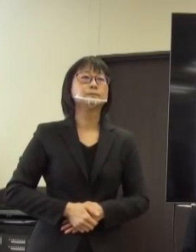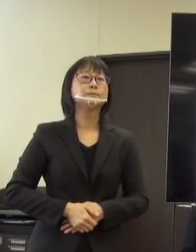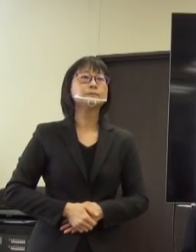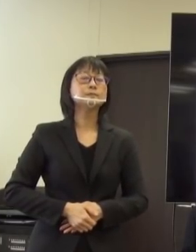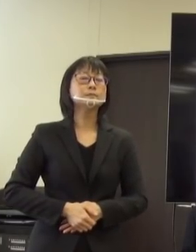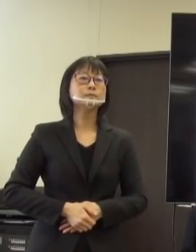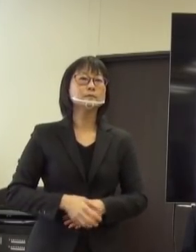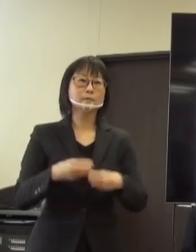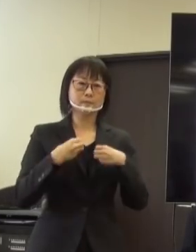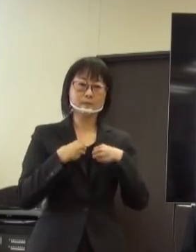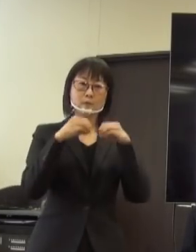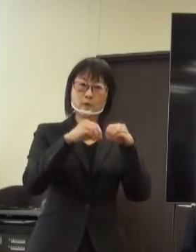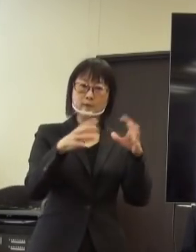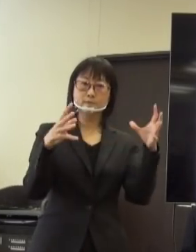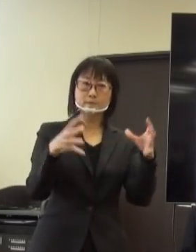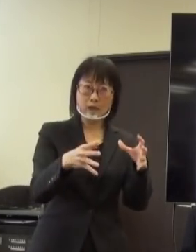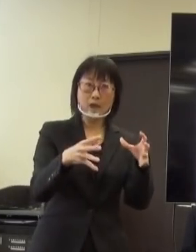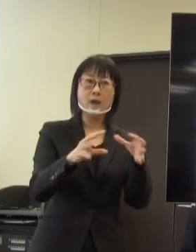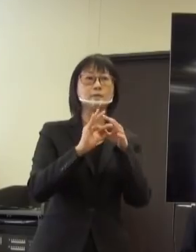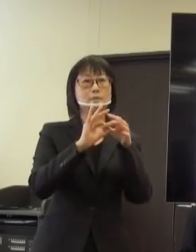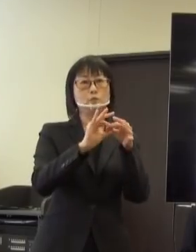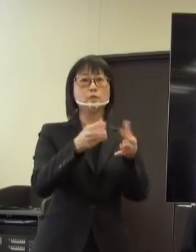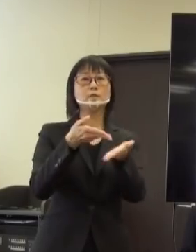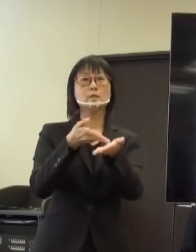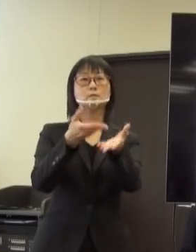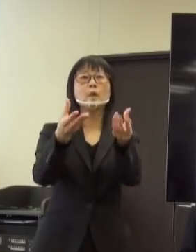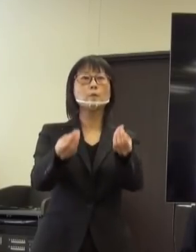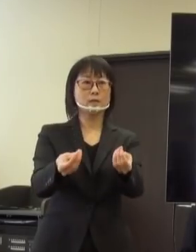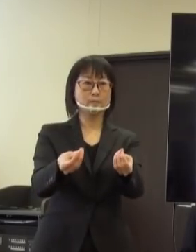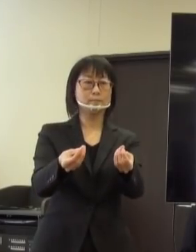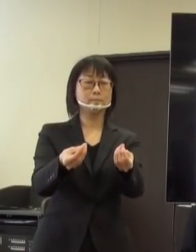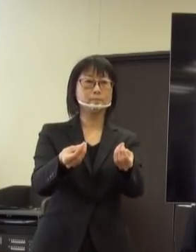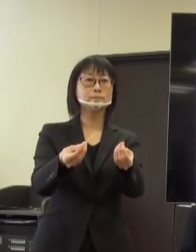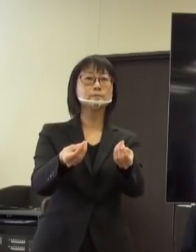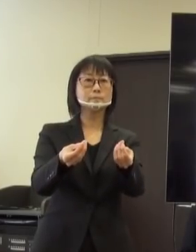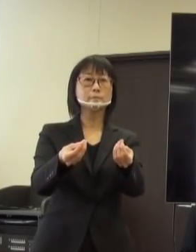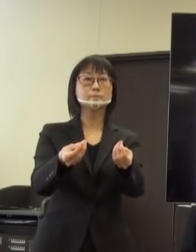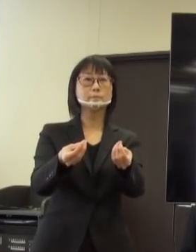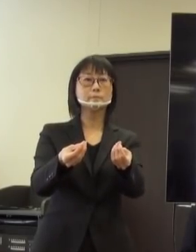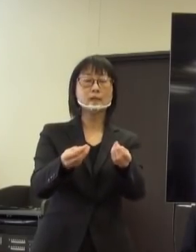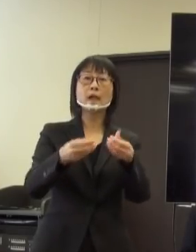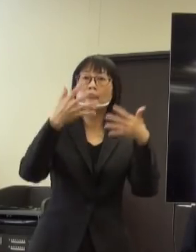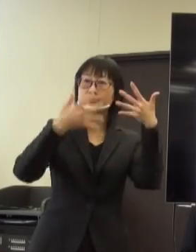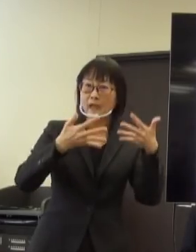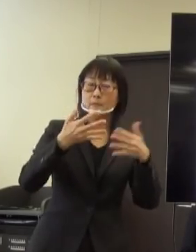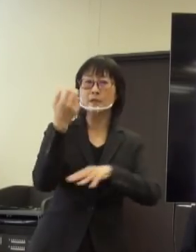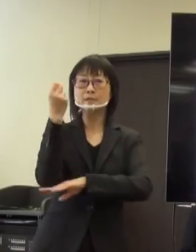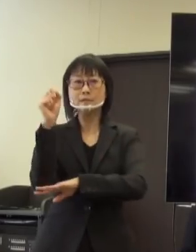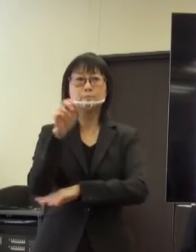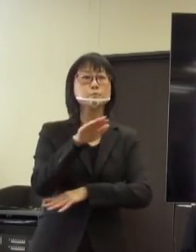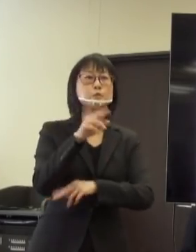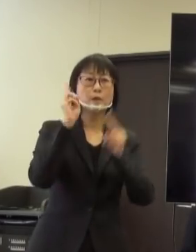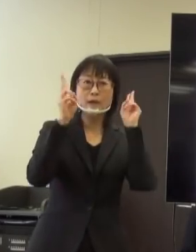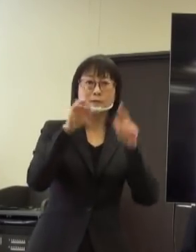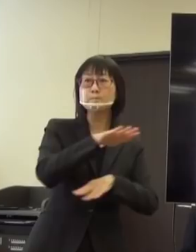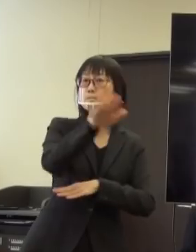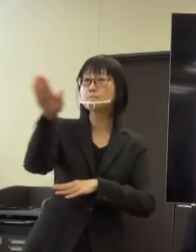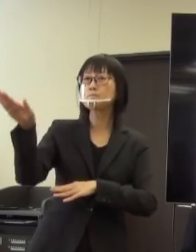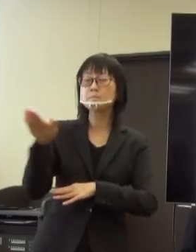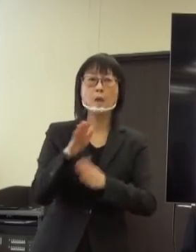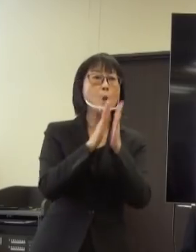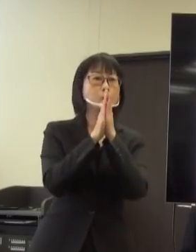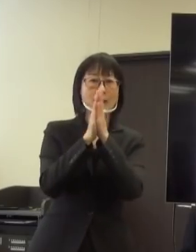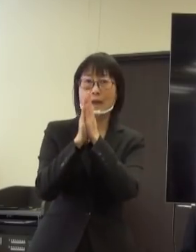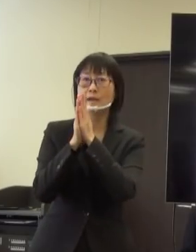クラスターの説明は以上ですが、ここでメディアの皆様にお願いがあります。このクラスターのです